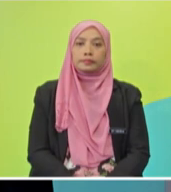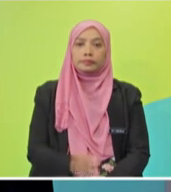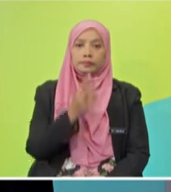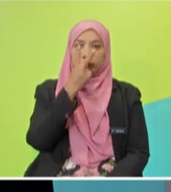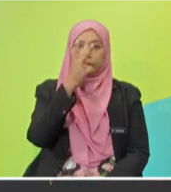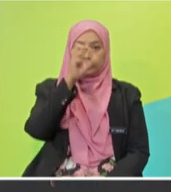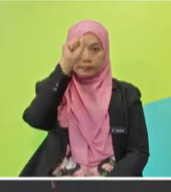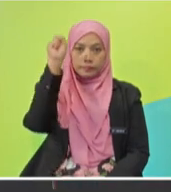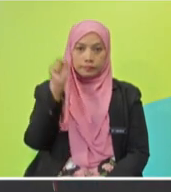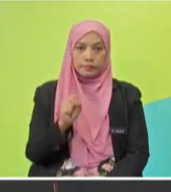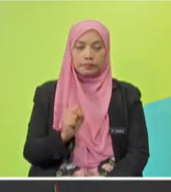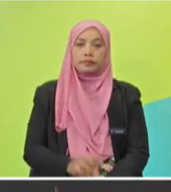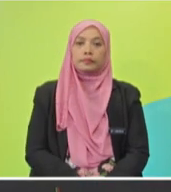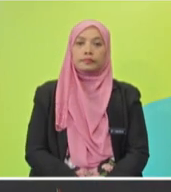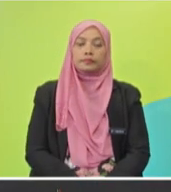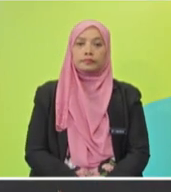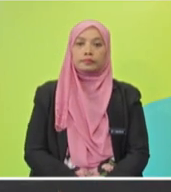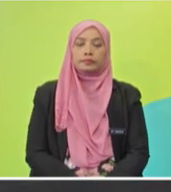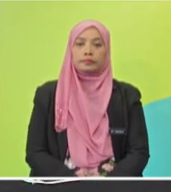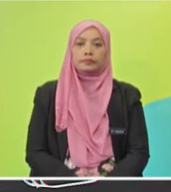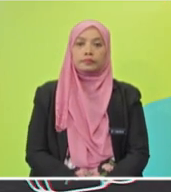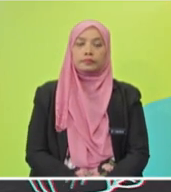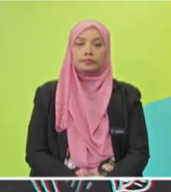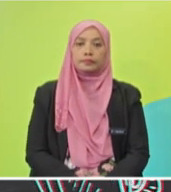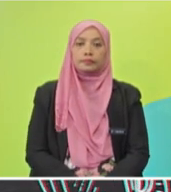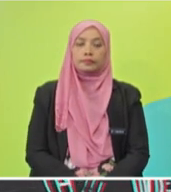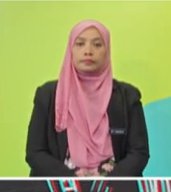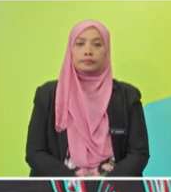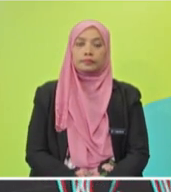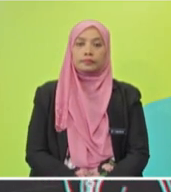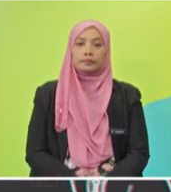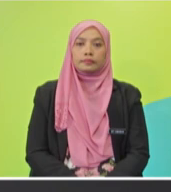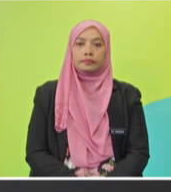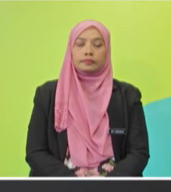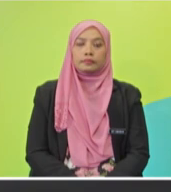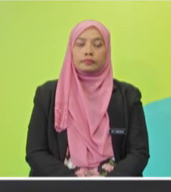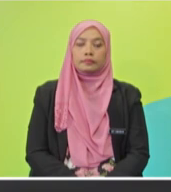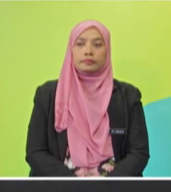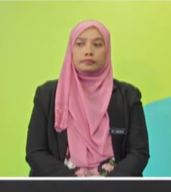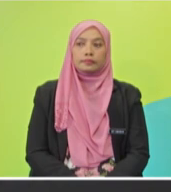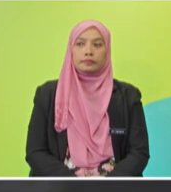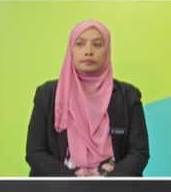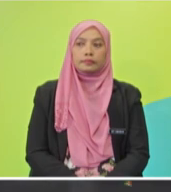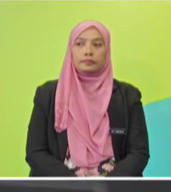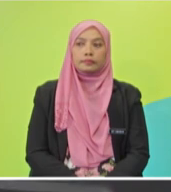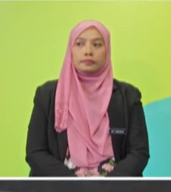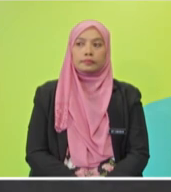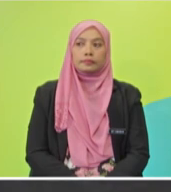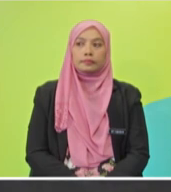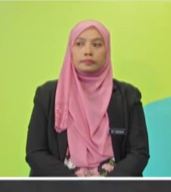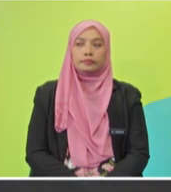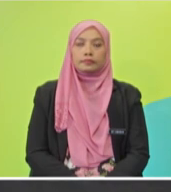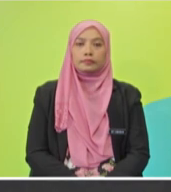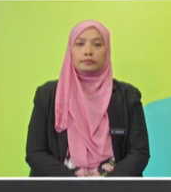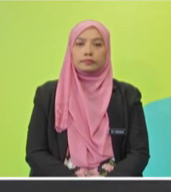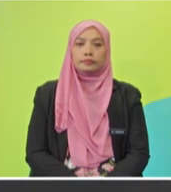kuantiti berikut dalam bentuk A, nisbah B, nisbah C bagi soalan B, 0.1 kilogram kepada 50